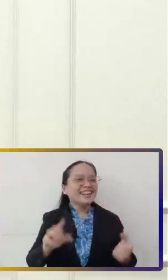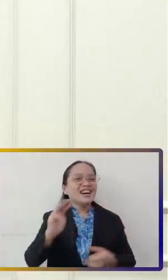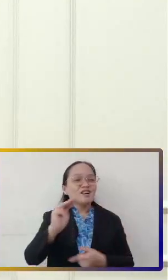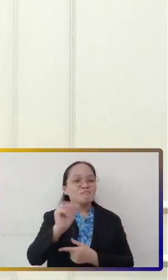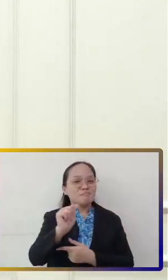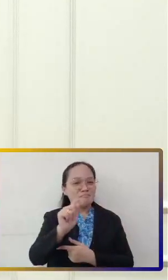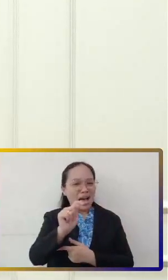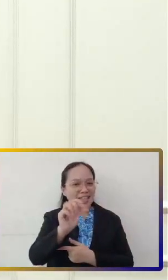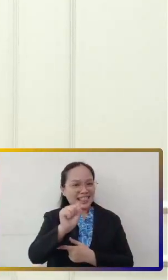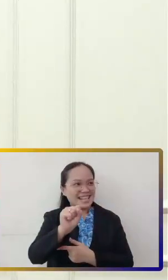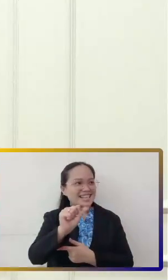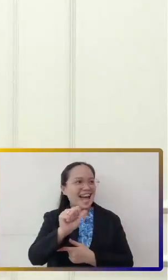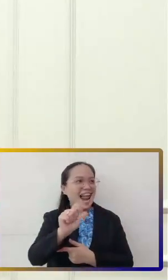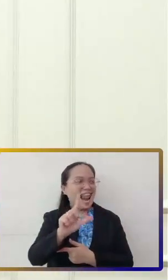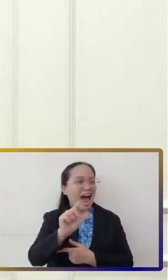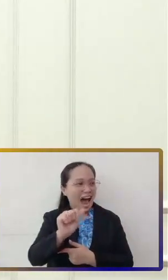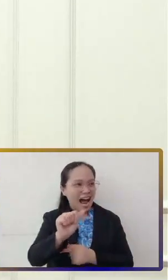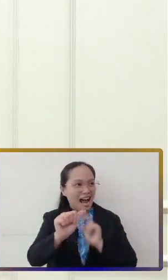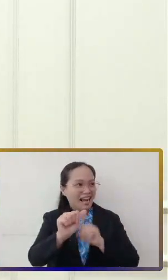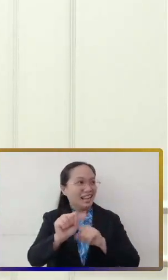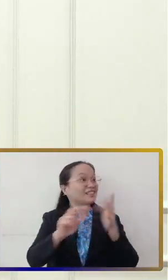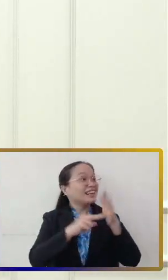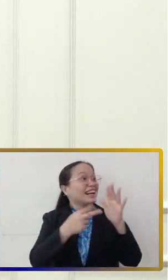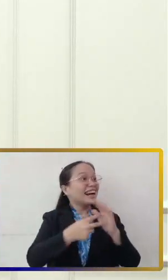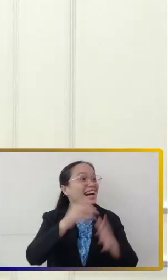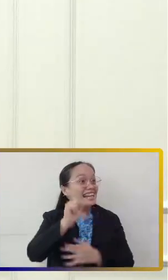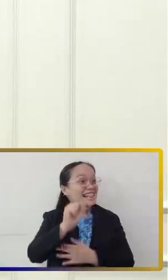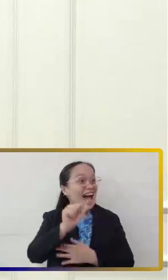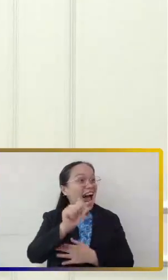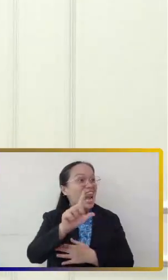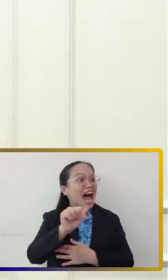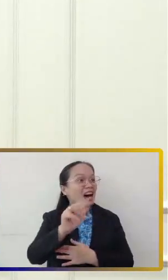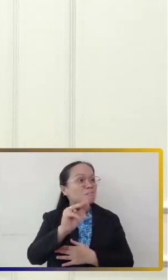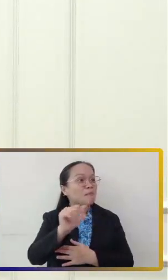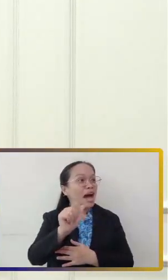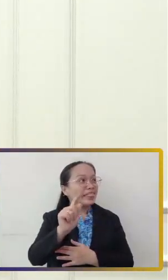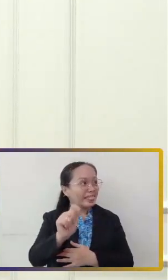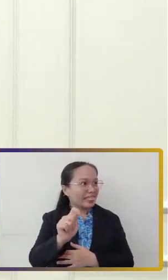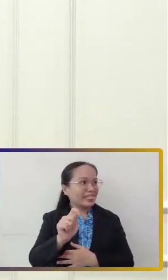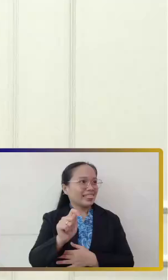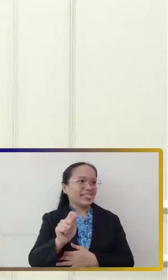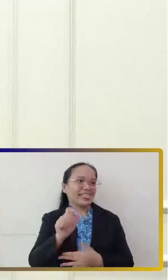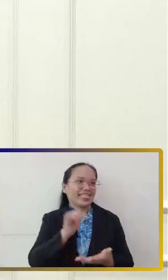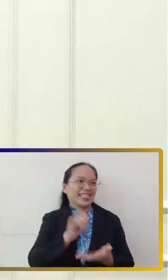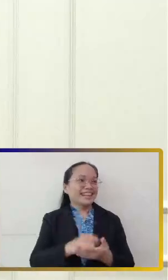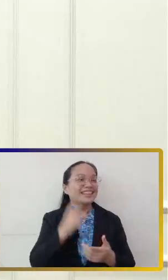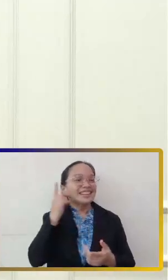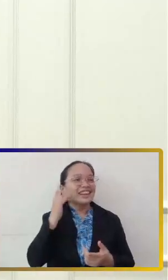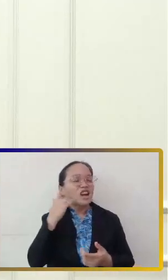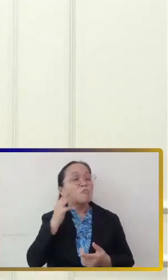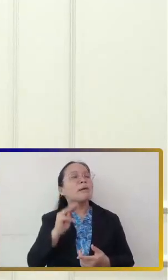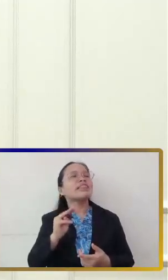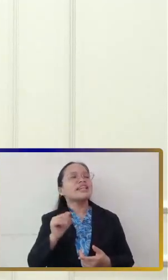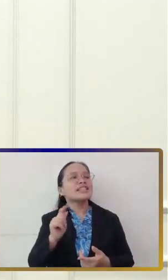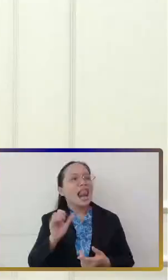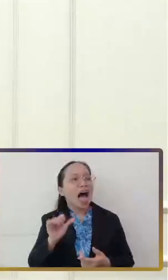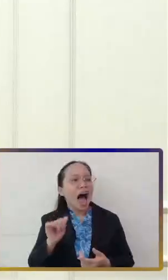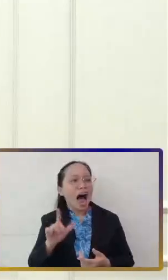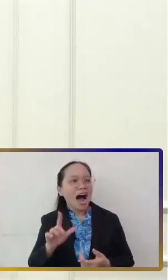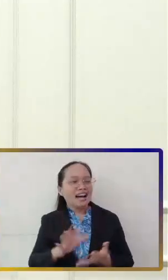Ano yung matsala? Salamat. Yeah, so, sabi ko, cross ako, ando na ako sa ground